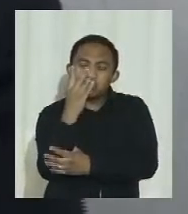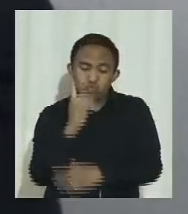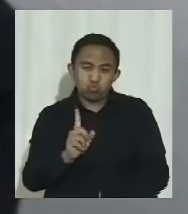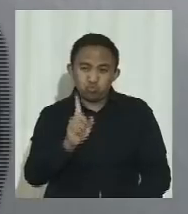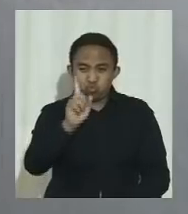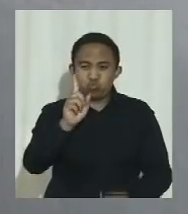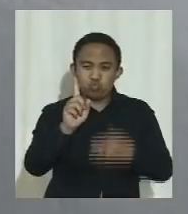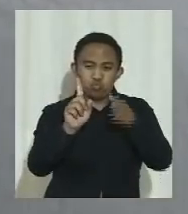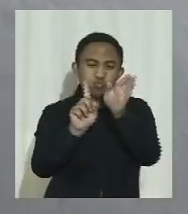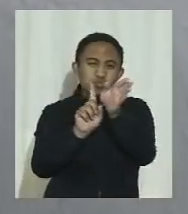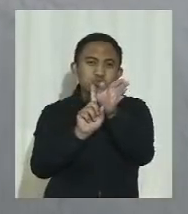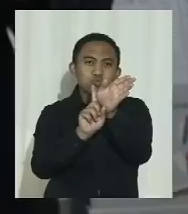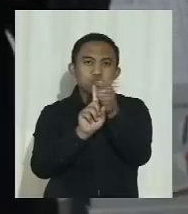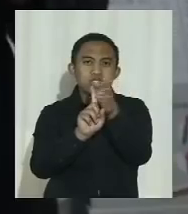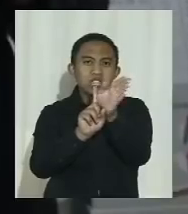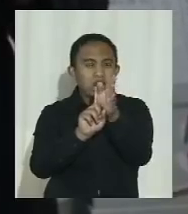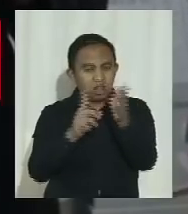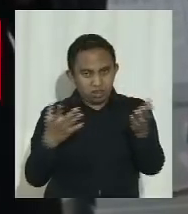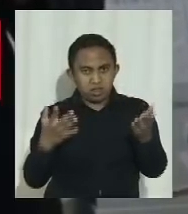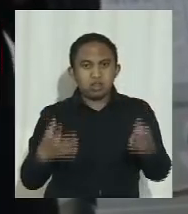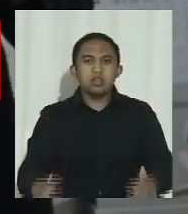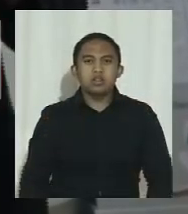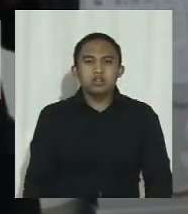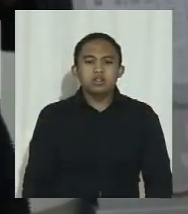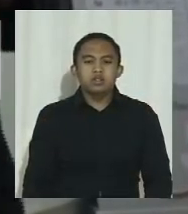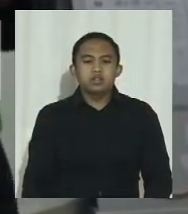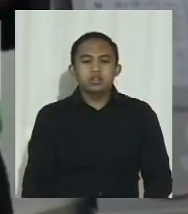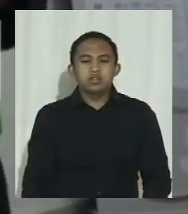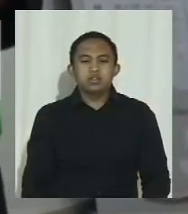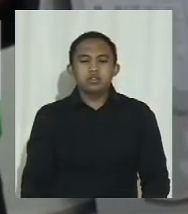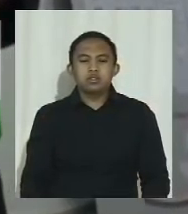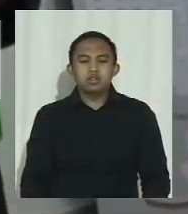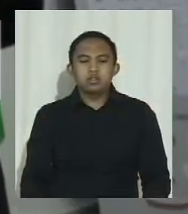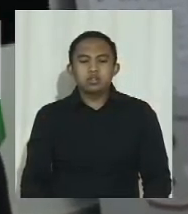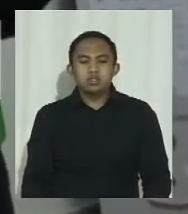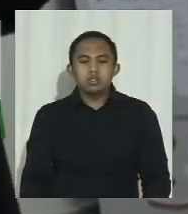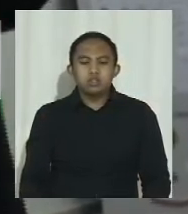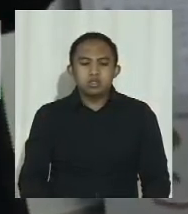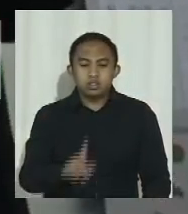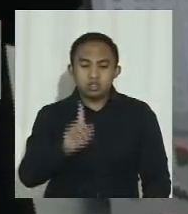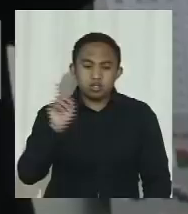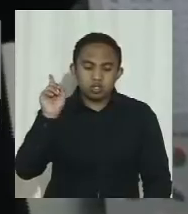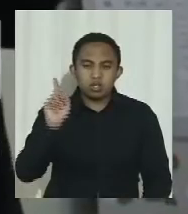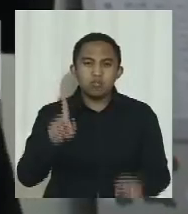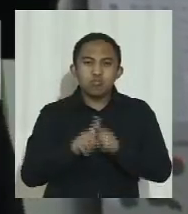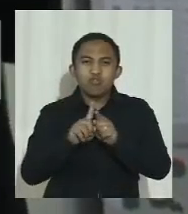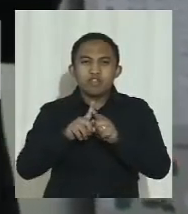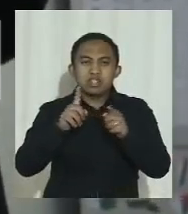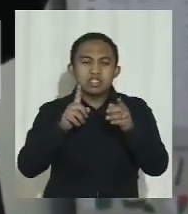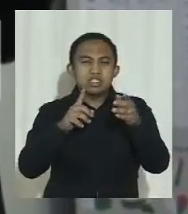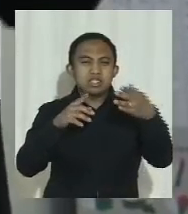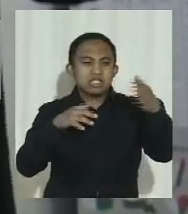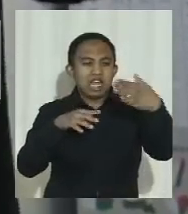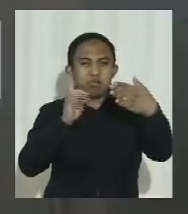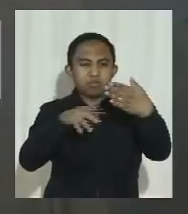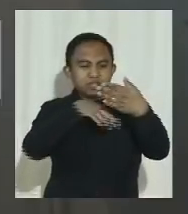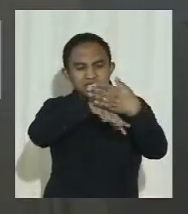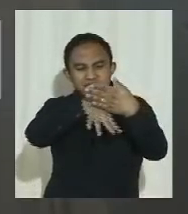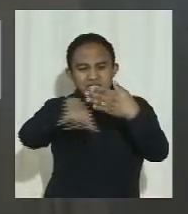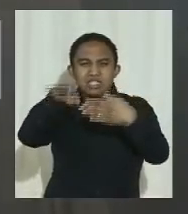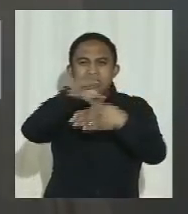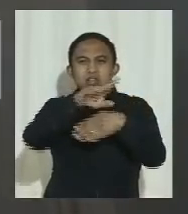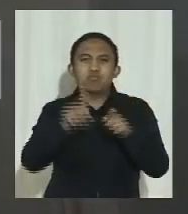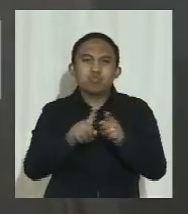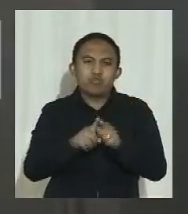a, iny izany mbola ankoatrany. Natao fanaingohan-trano fotsiny ireto saina misy romoromony kely ho an'ireo manamboninahitra